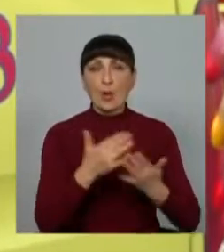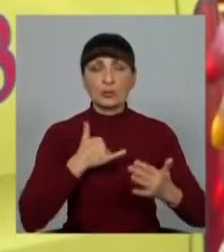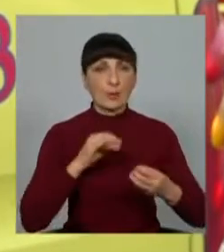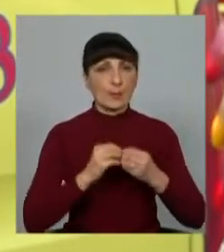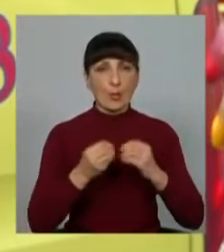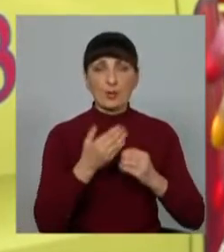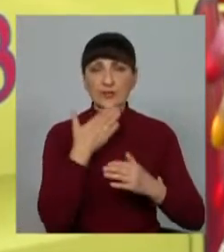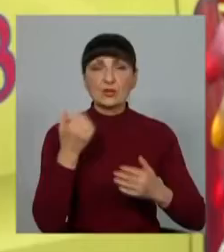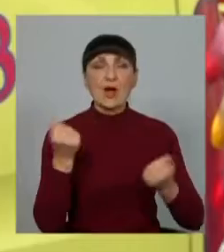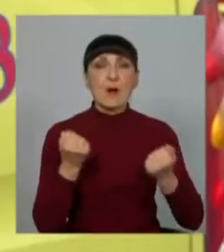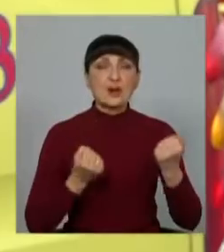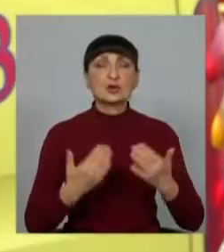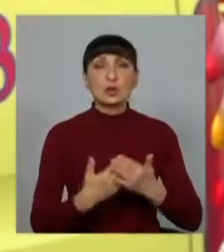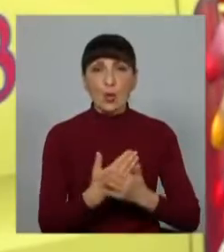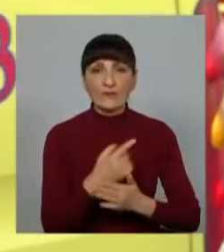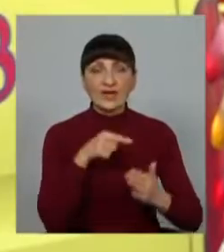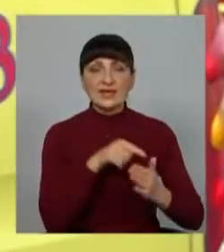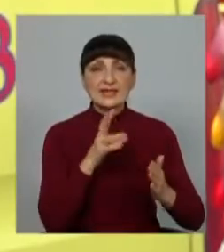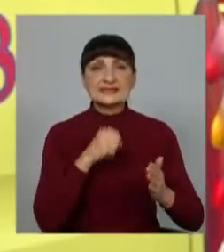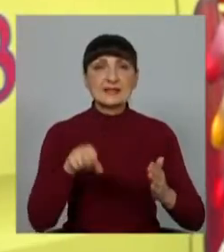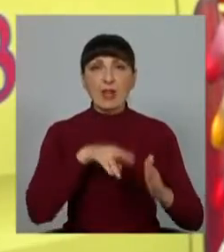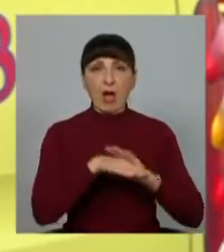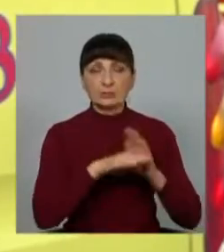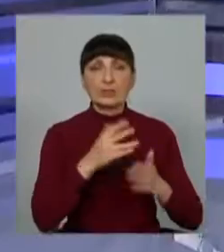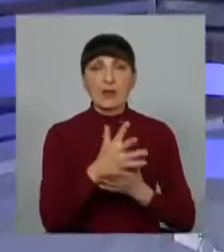проблем. Машины новые, да и в складе постоянно имеются.